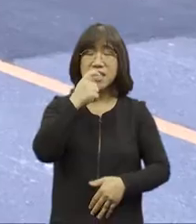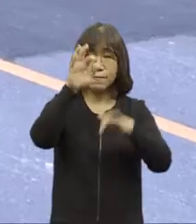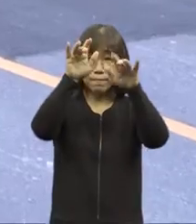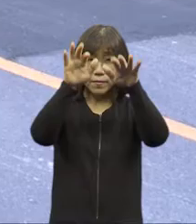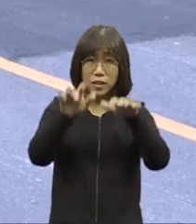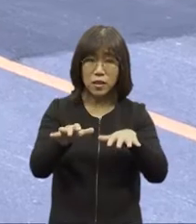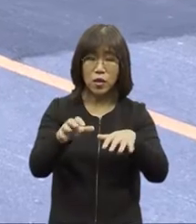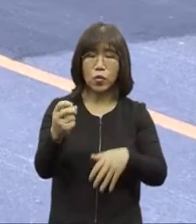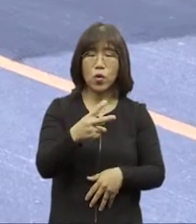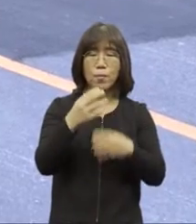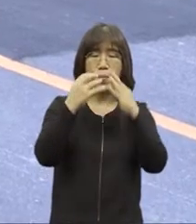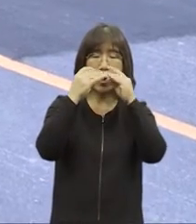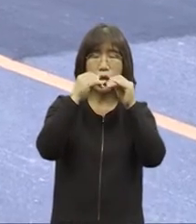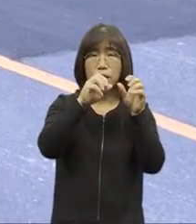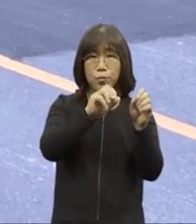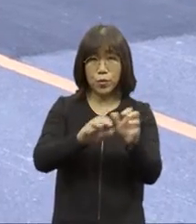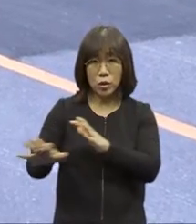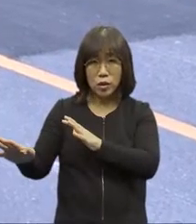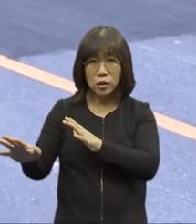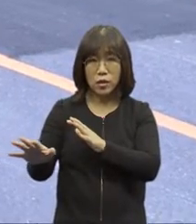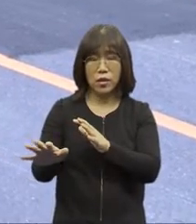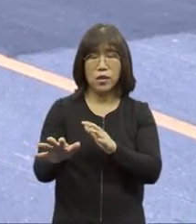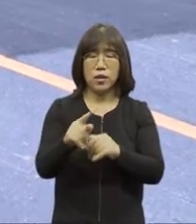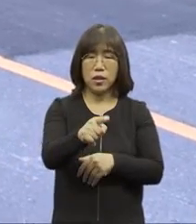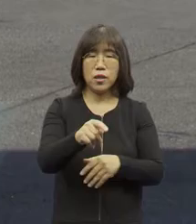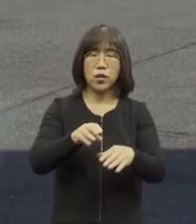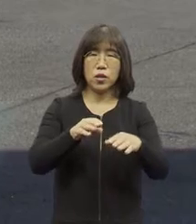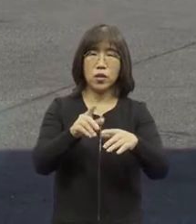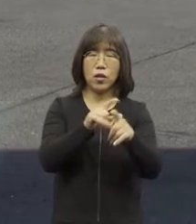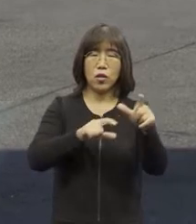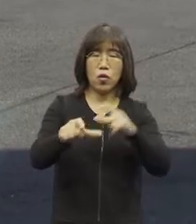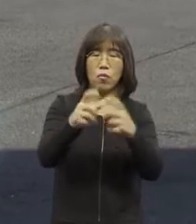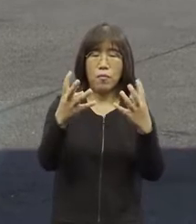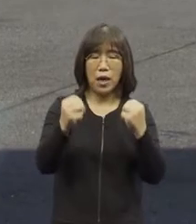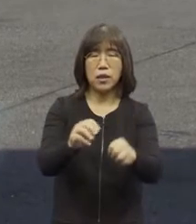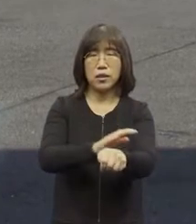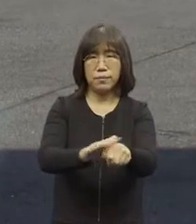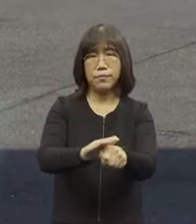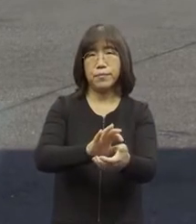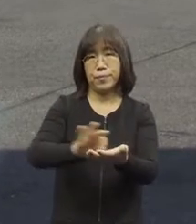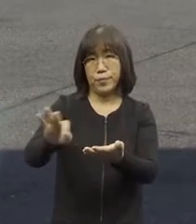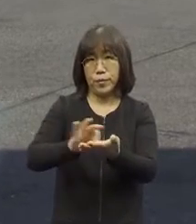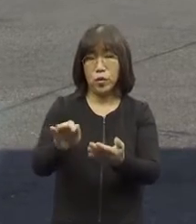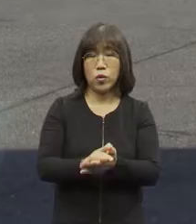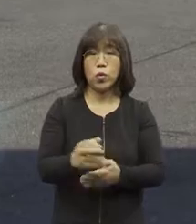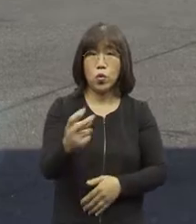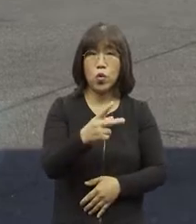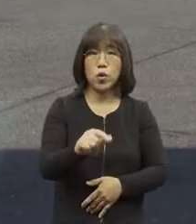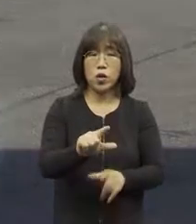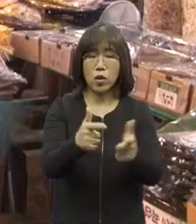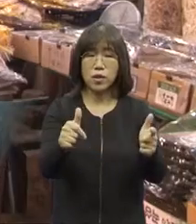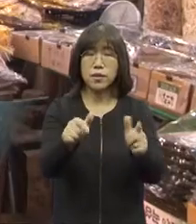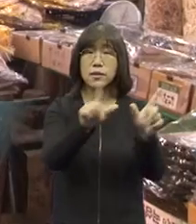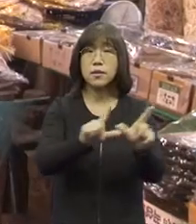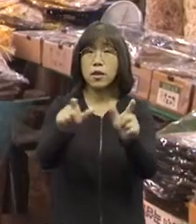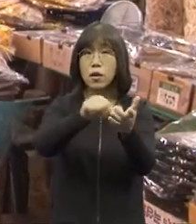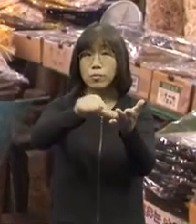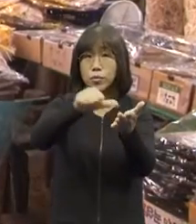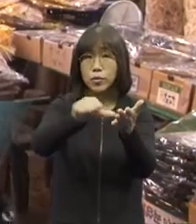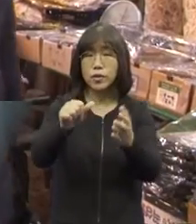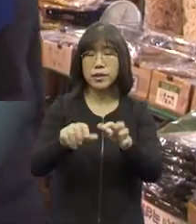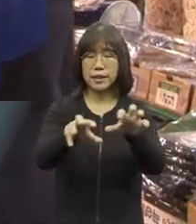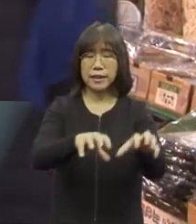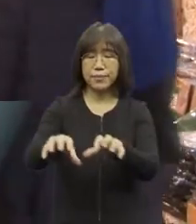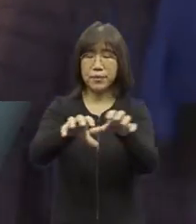처리와 제설 강화를 위해 동절기 청소 차량 가동률을 확대합니다. 주요 생필품, 김장 재료